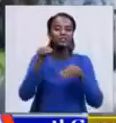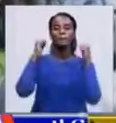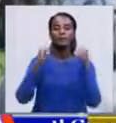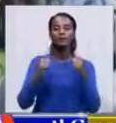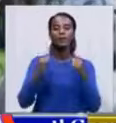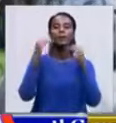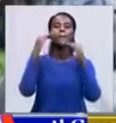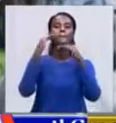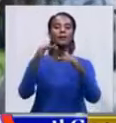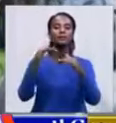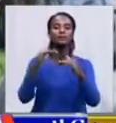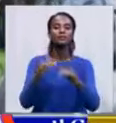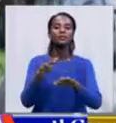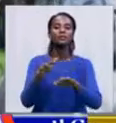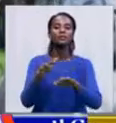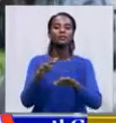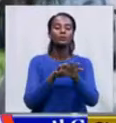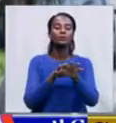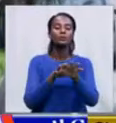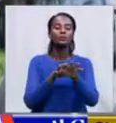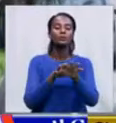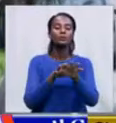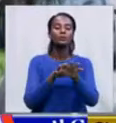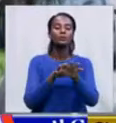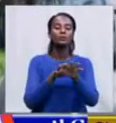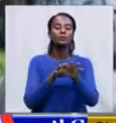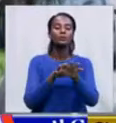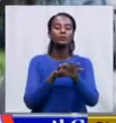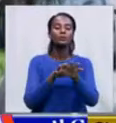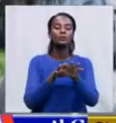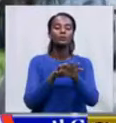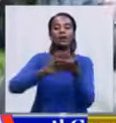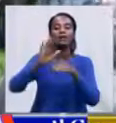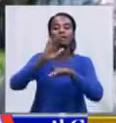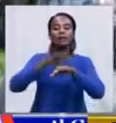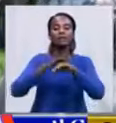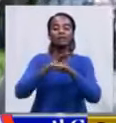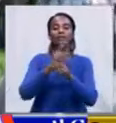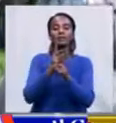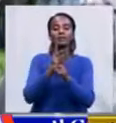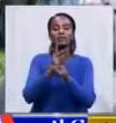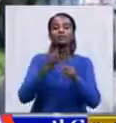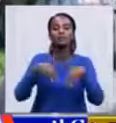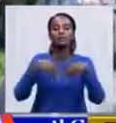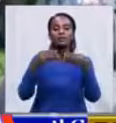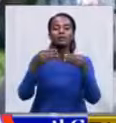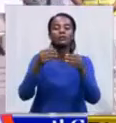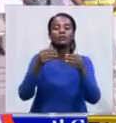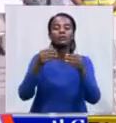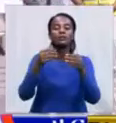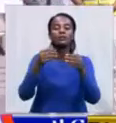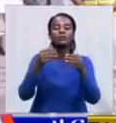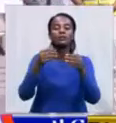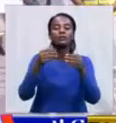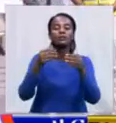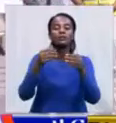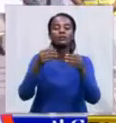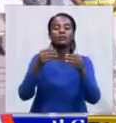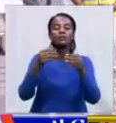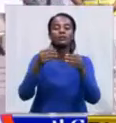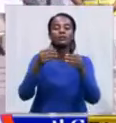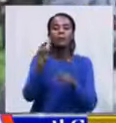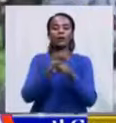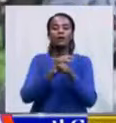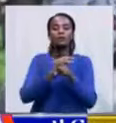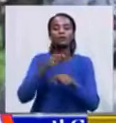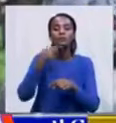መጠን ጓንቶቹን ያዳረስን ሳኒታይዘር ያከፋፈልን ከድጋፍ የምናገኛቸውን በዋነኝነት ግን ባለሙያ